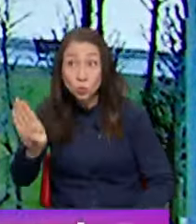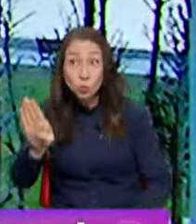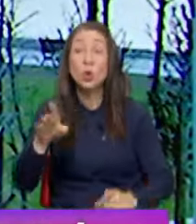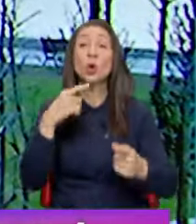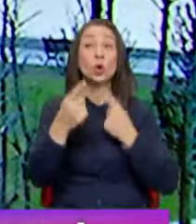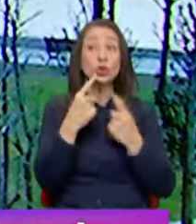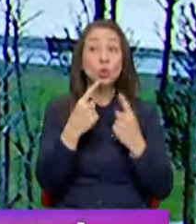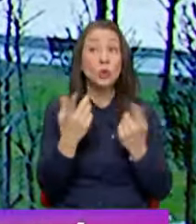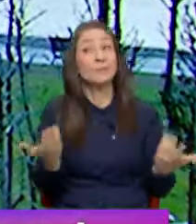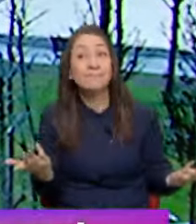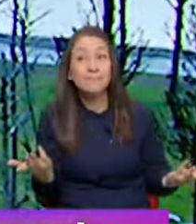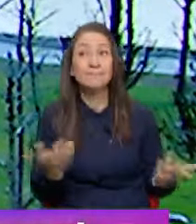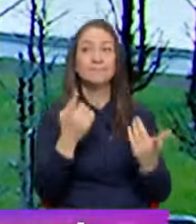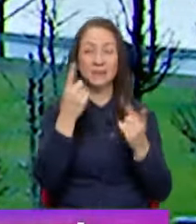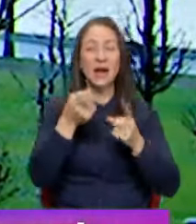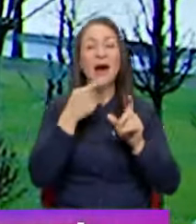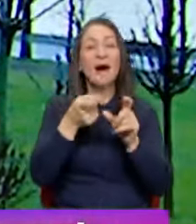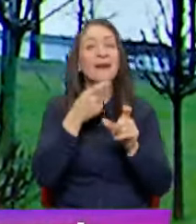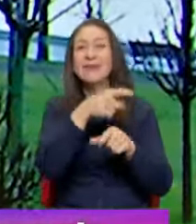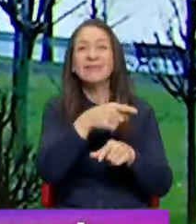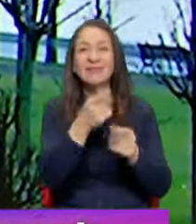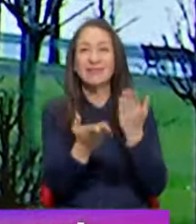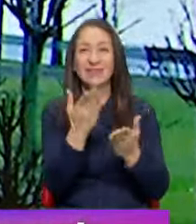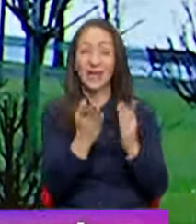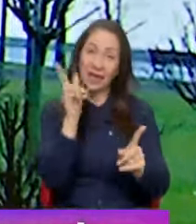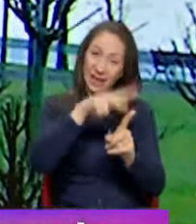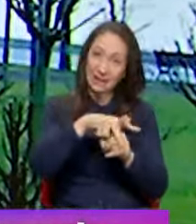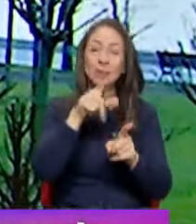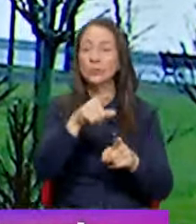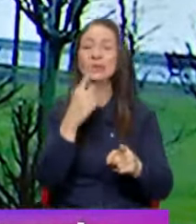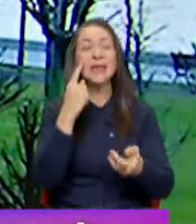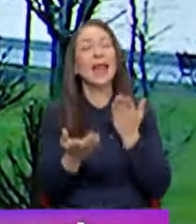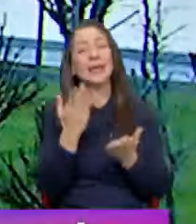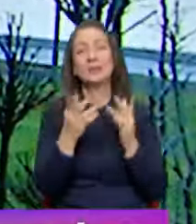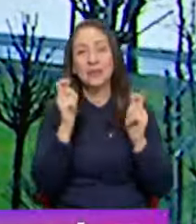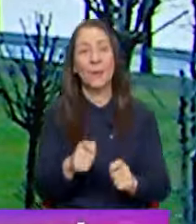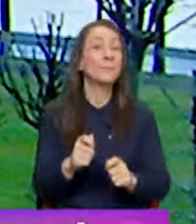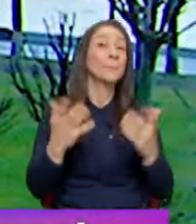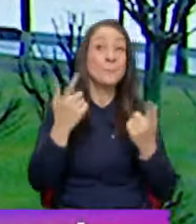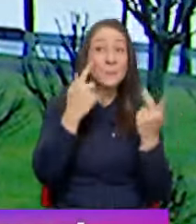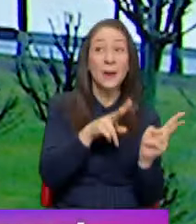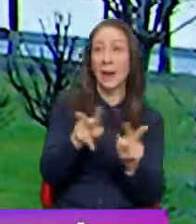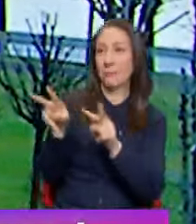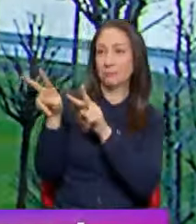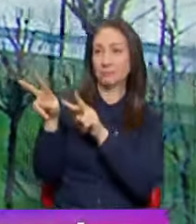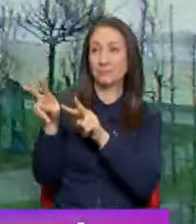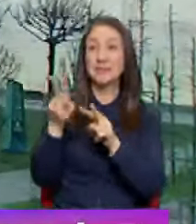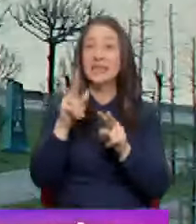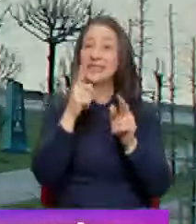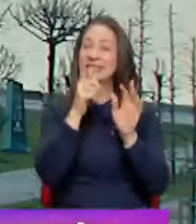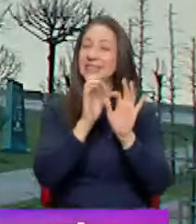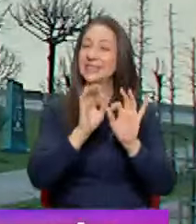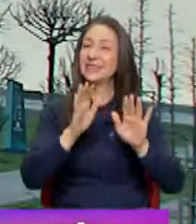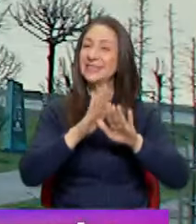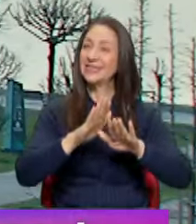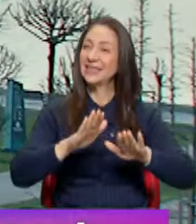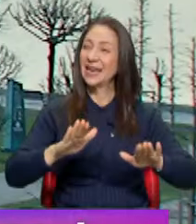mu Ne dersiniz Lütfen bir ankete katılın da hep birlikte bunun değerlendirmesini de yapalım bakalım dışarıya böyle sessiz